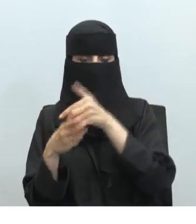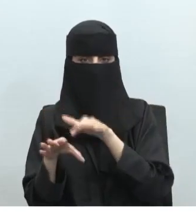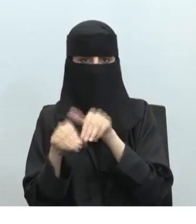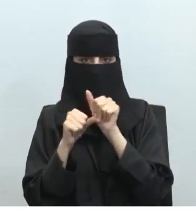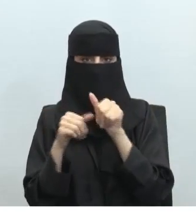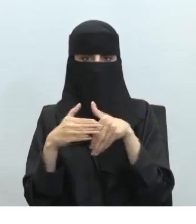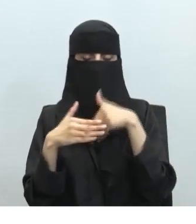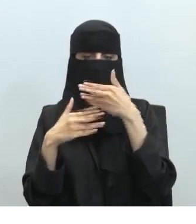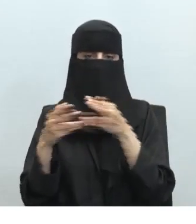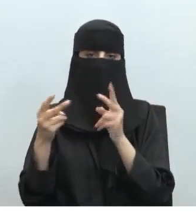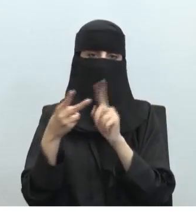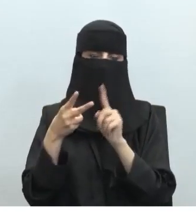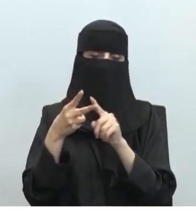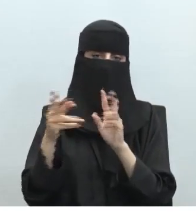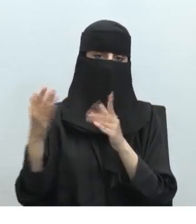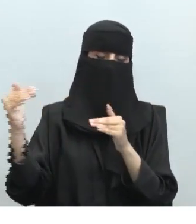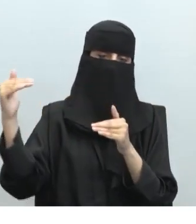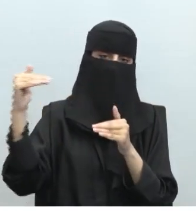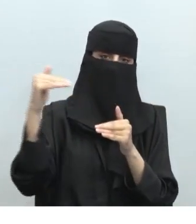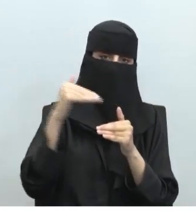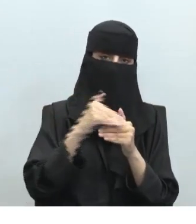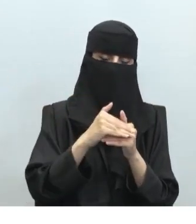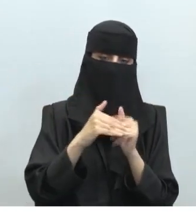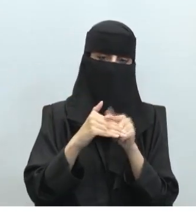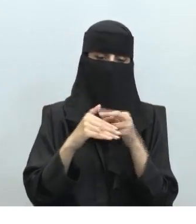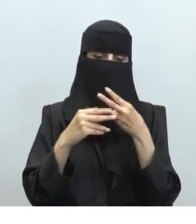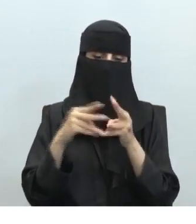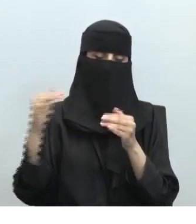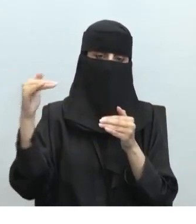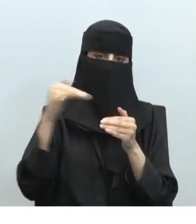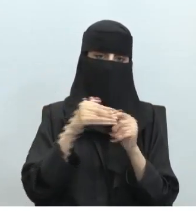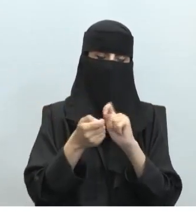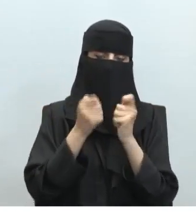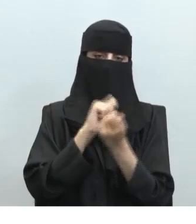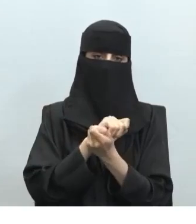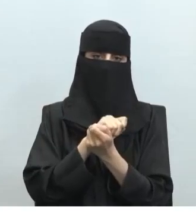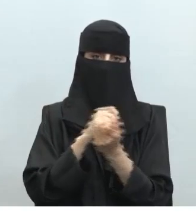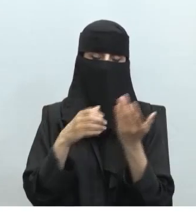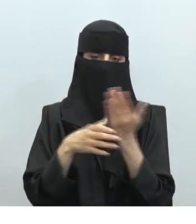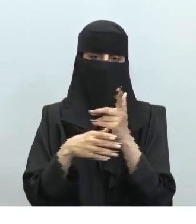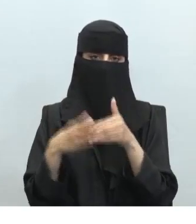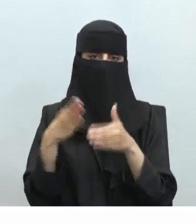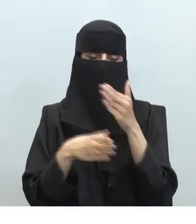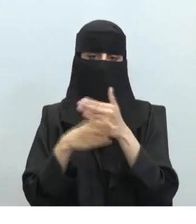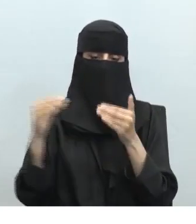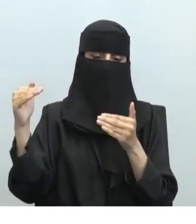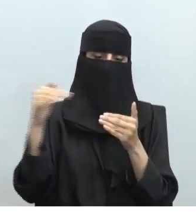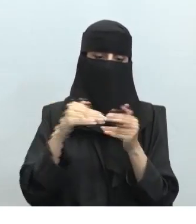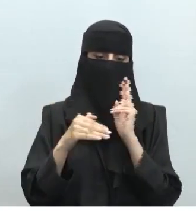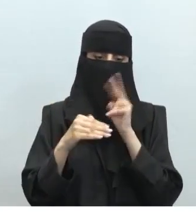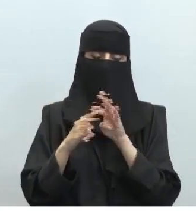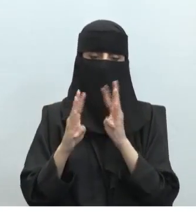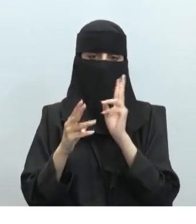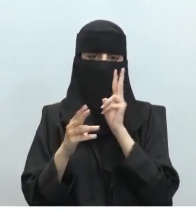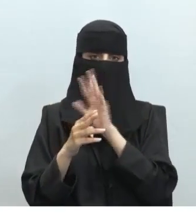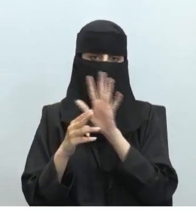بشكل متواصل بينما في السلسله الثانيه سوف يتم البناء عكس اتجاه تتضاعف لذلك سوف نشاهد امر مختلف اذا